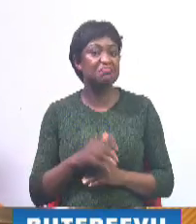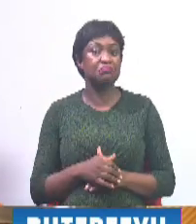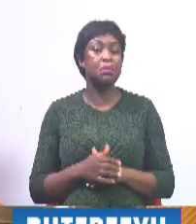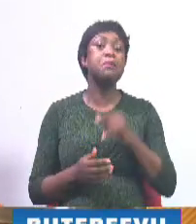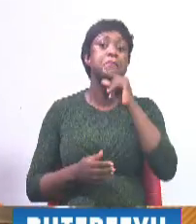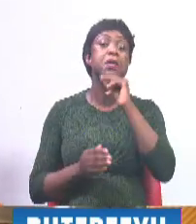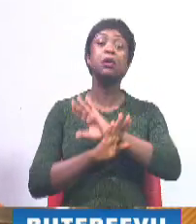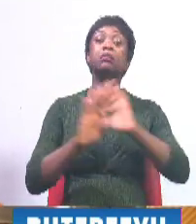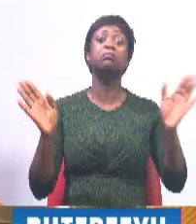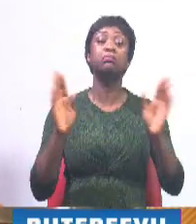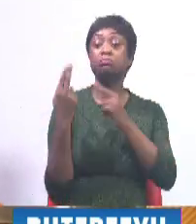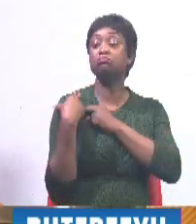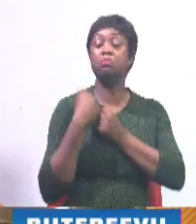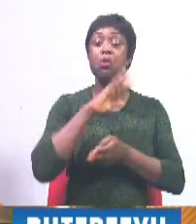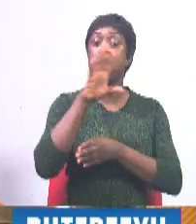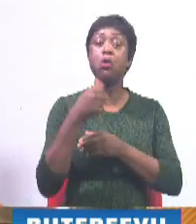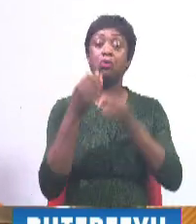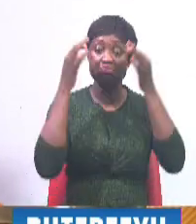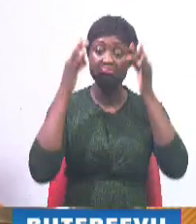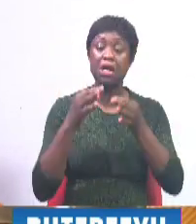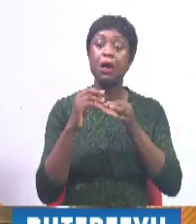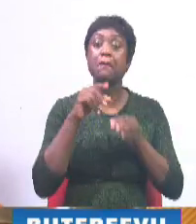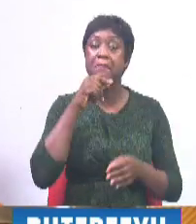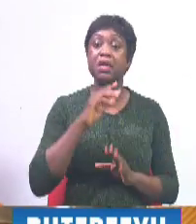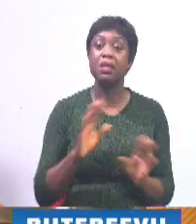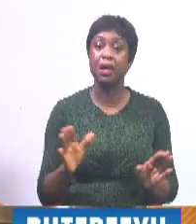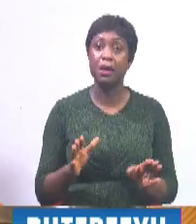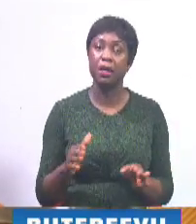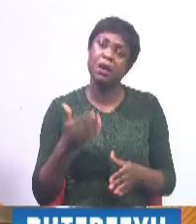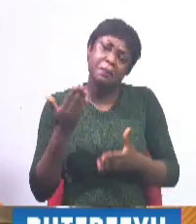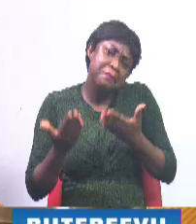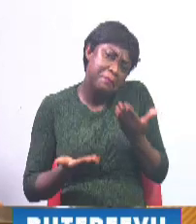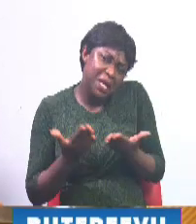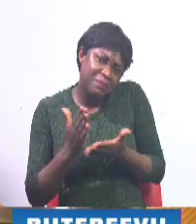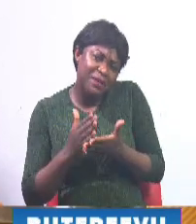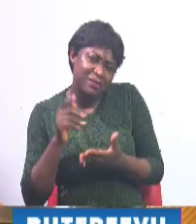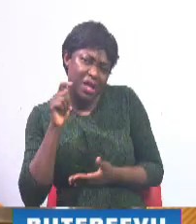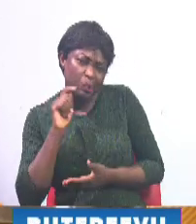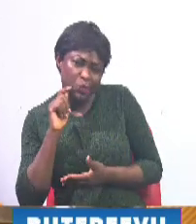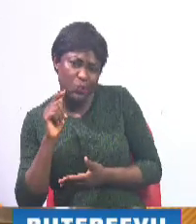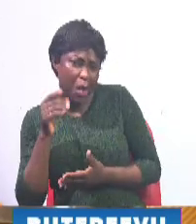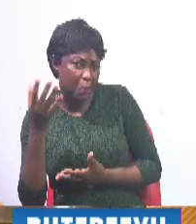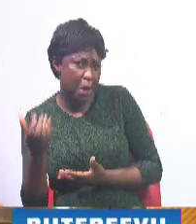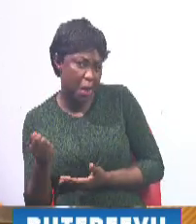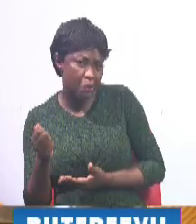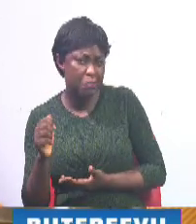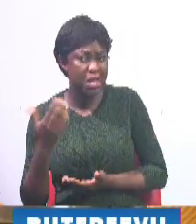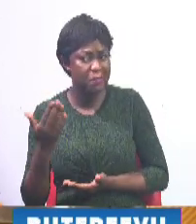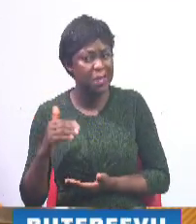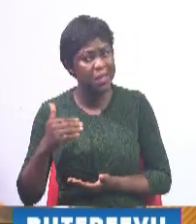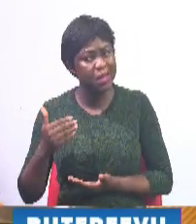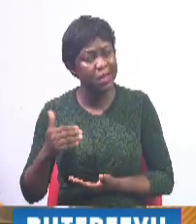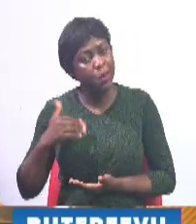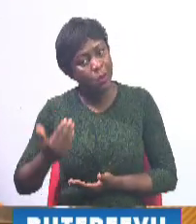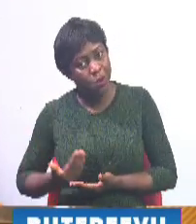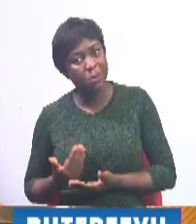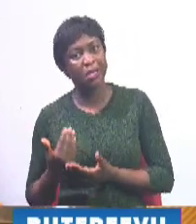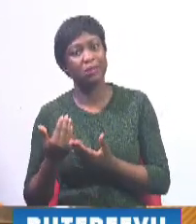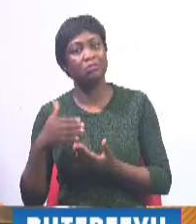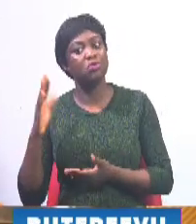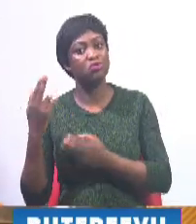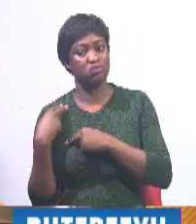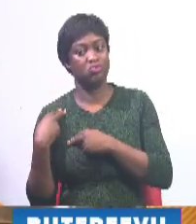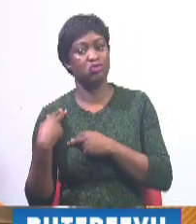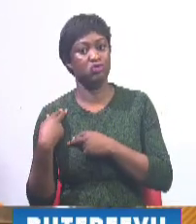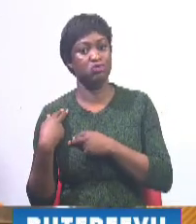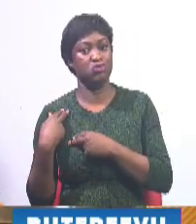Ng'omusajja ye musajja. Weewa waliwo n'obuwangwa ng'omukazi yakulembera mu nsonga ezimu. Nitugamba nti kati obwo obulaba